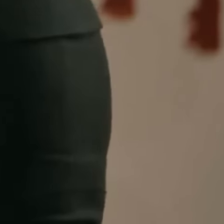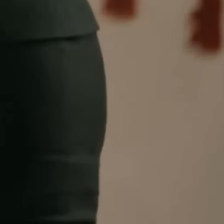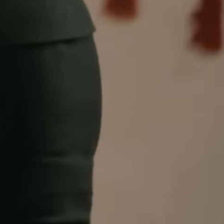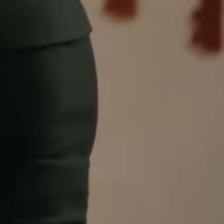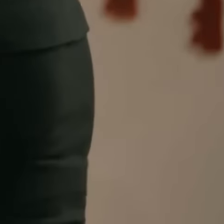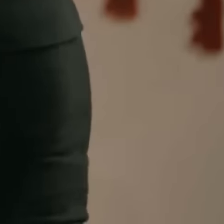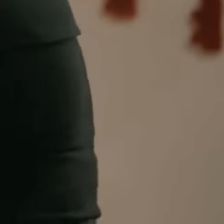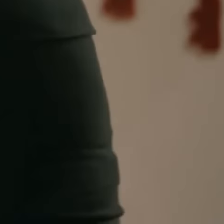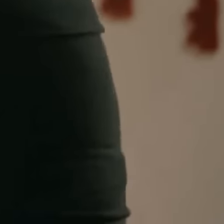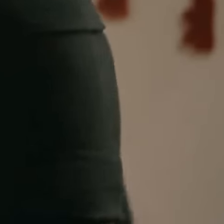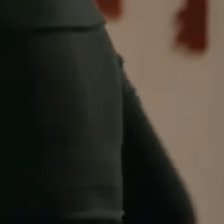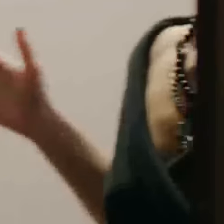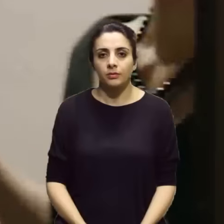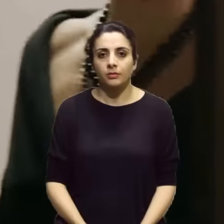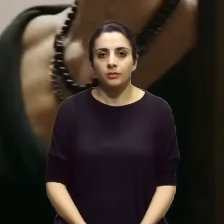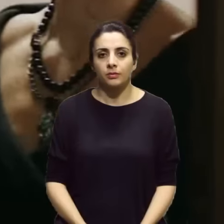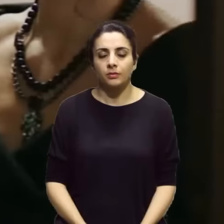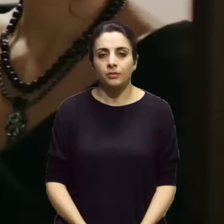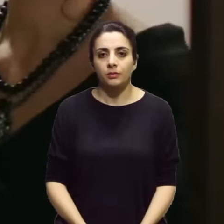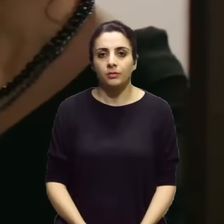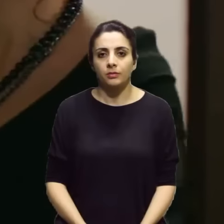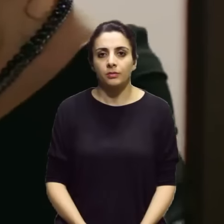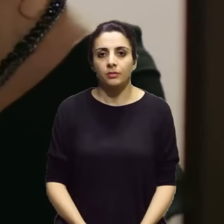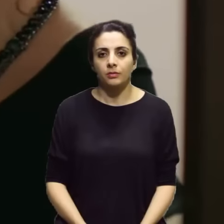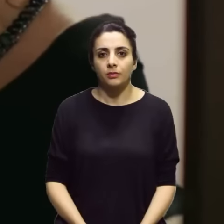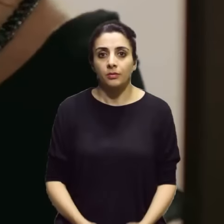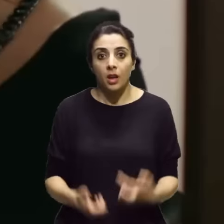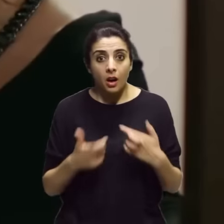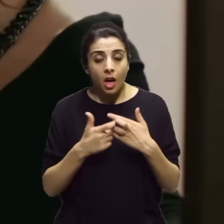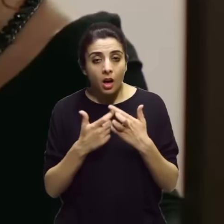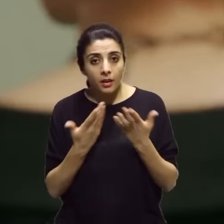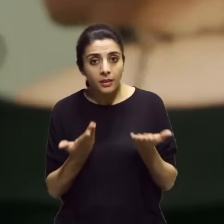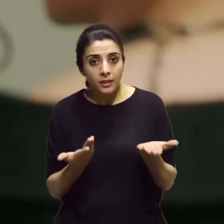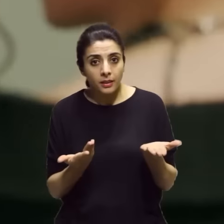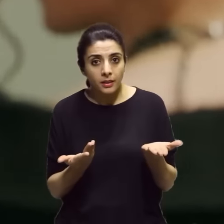Sevinç gözlerini silip toparlanarak kapıyı açtı. Reyhan.